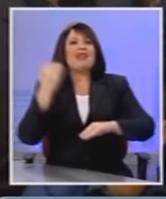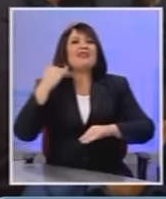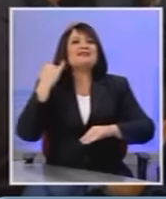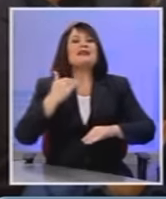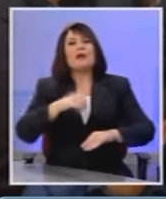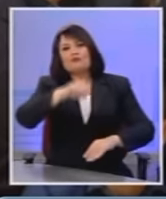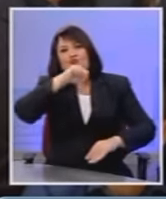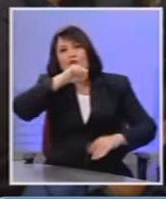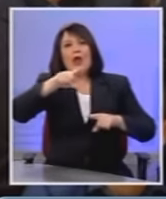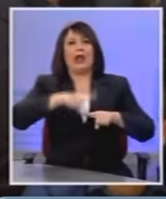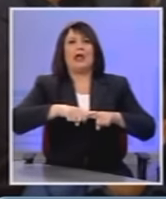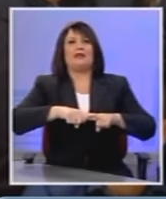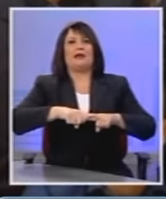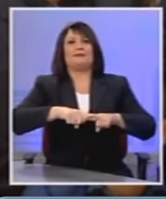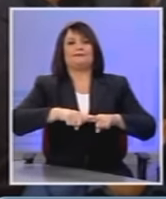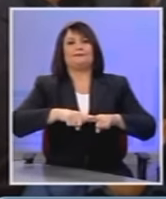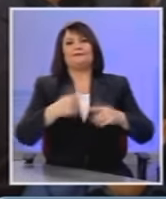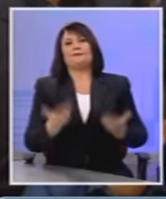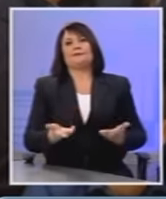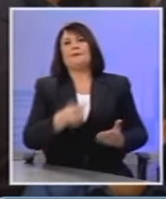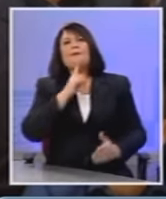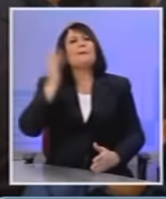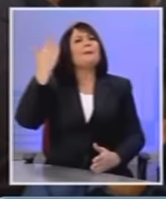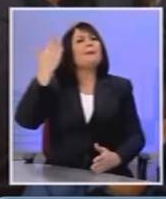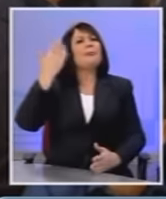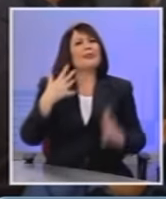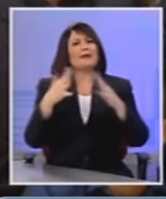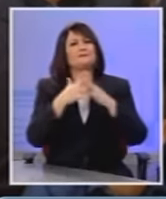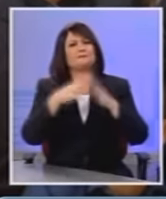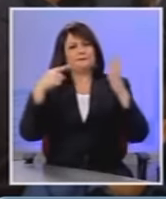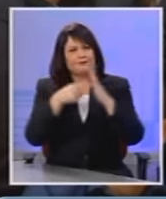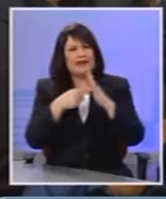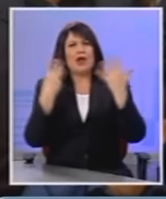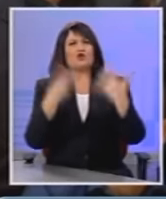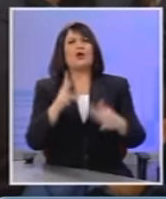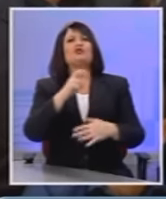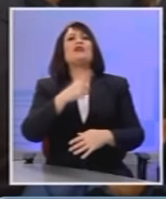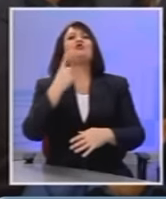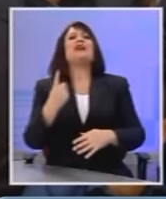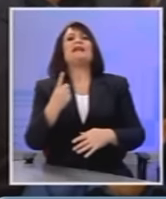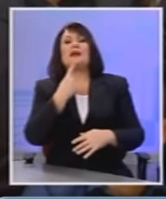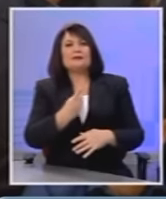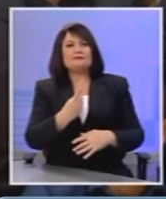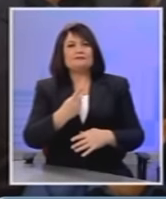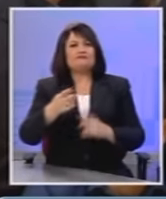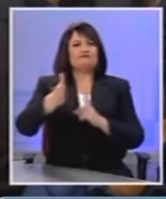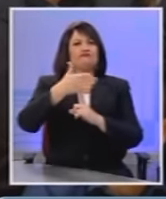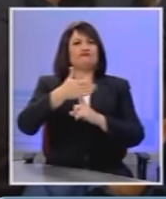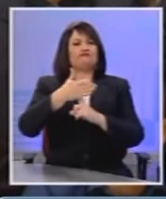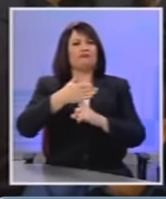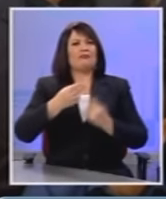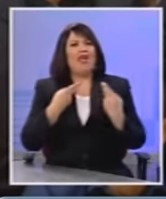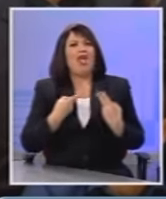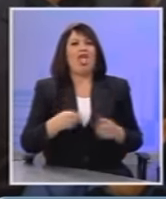Όπως ακριβώς την δήλωναν την πίστη αυτή οι πολέμαρχοι του 1821 όταν έφεραν την εθνική